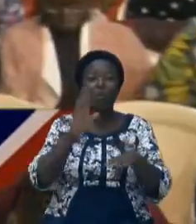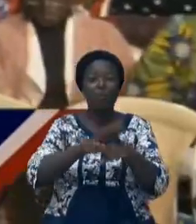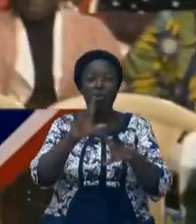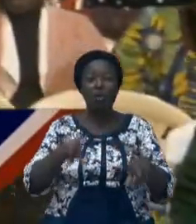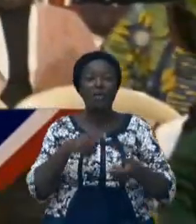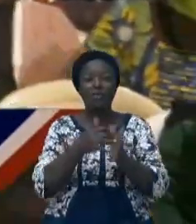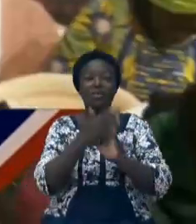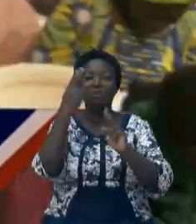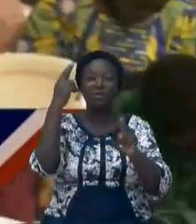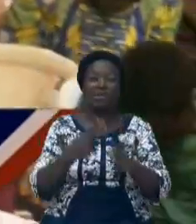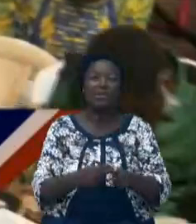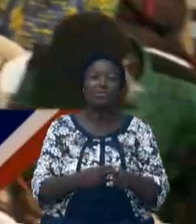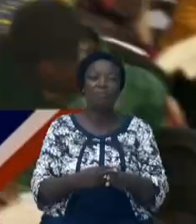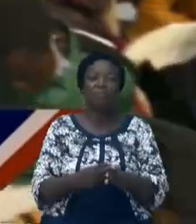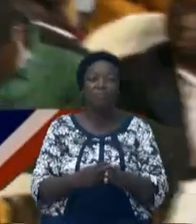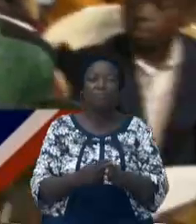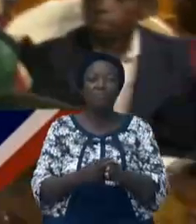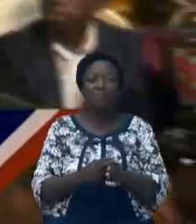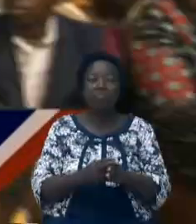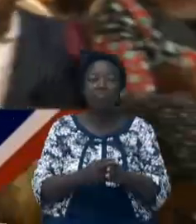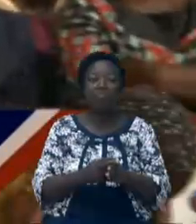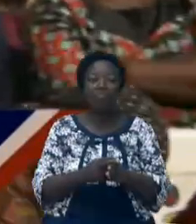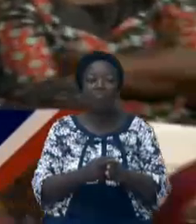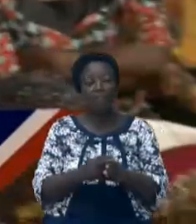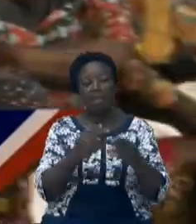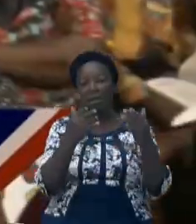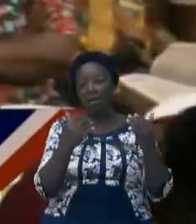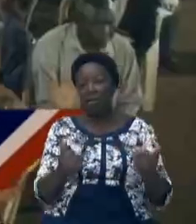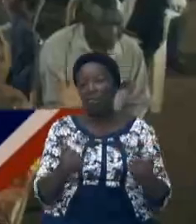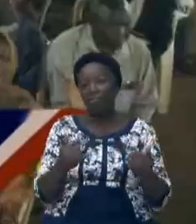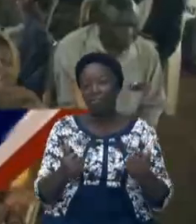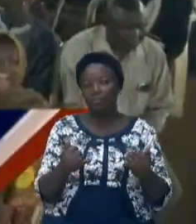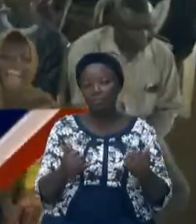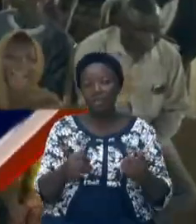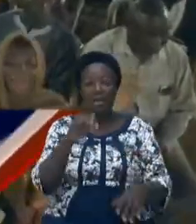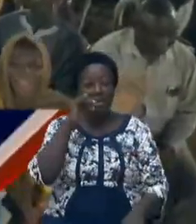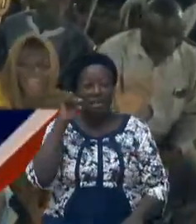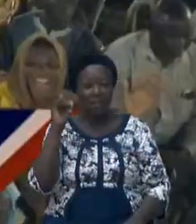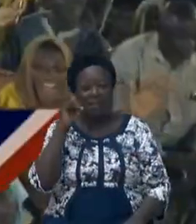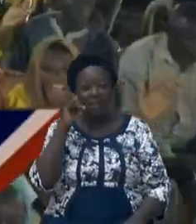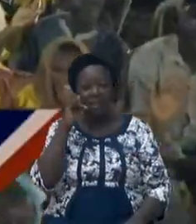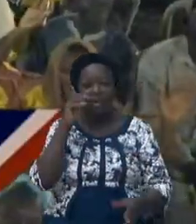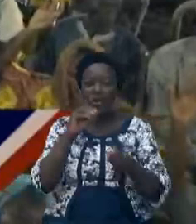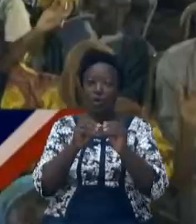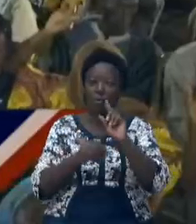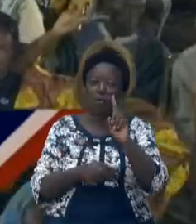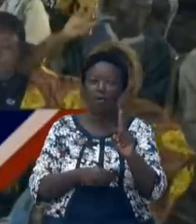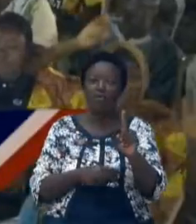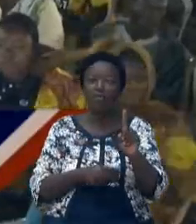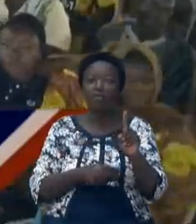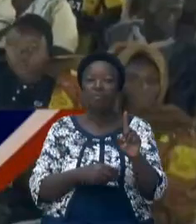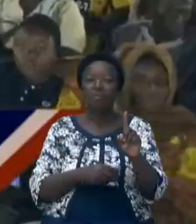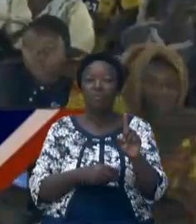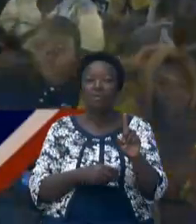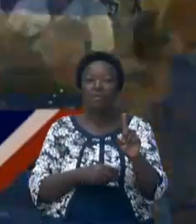même cette solution viendra cet avis au nom de jésus maintenant